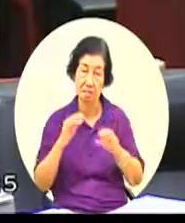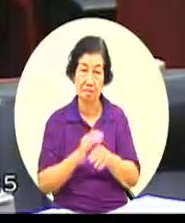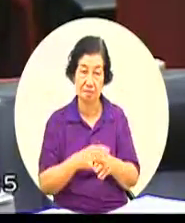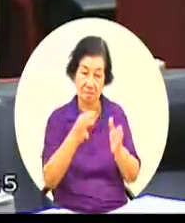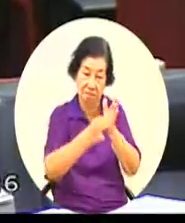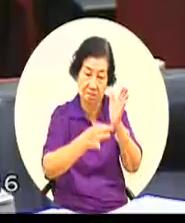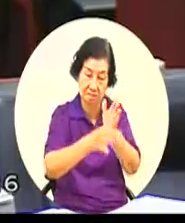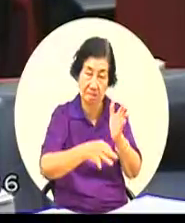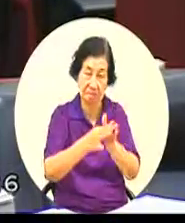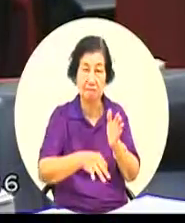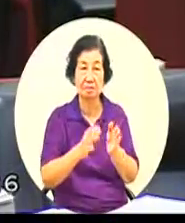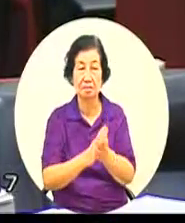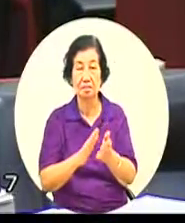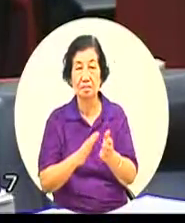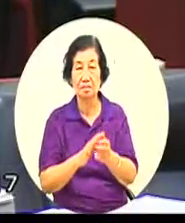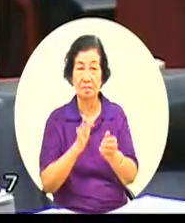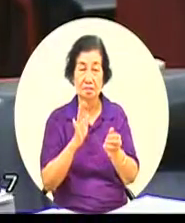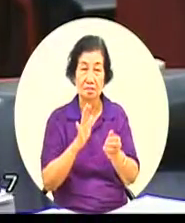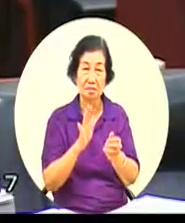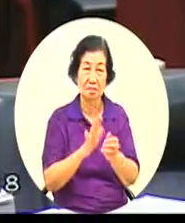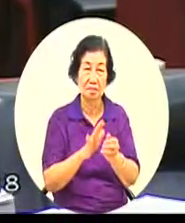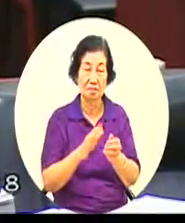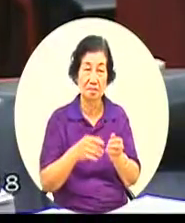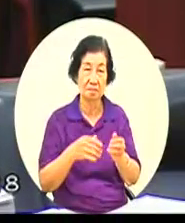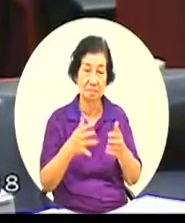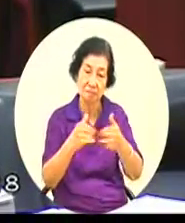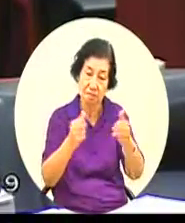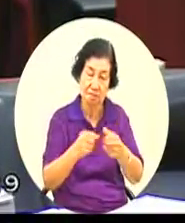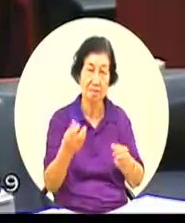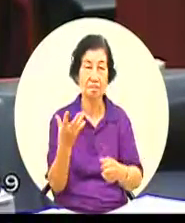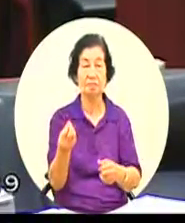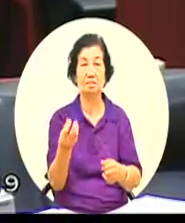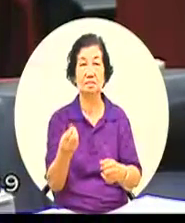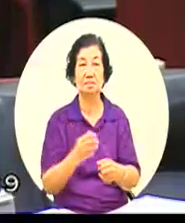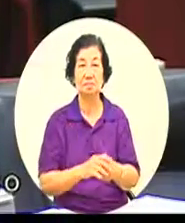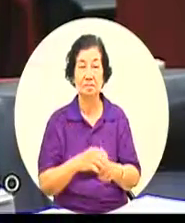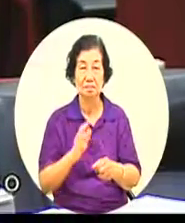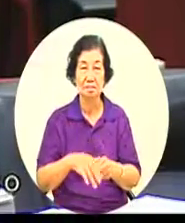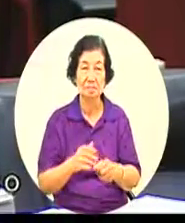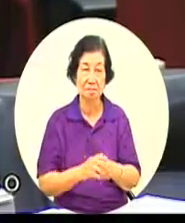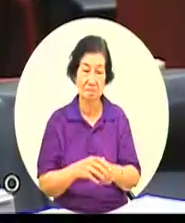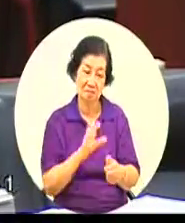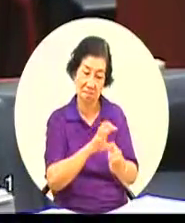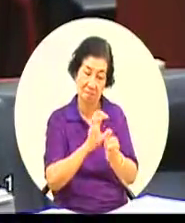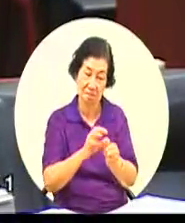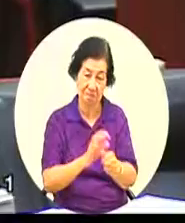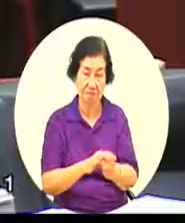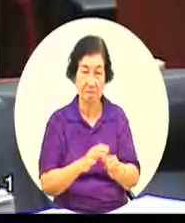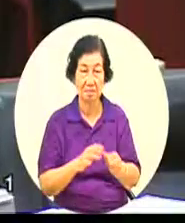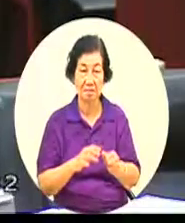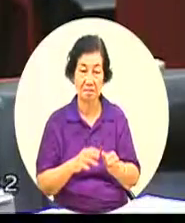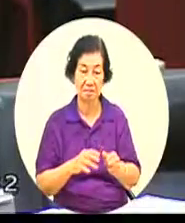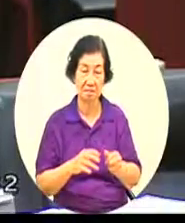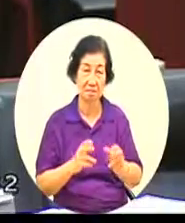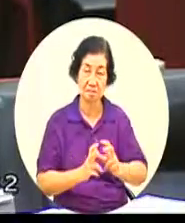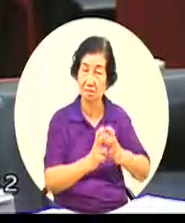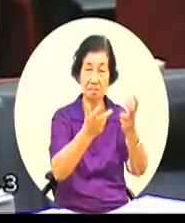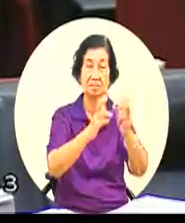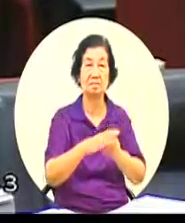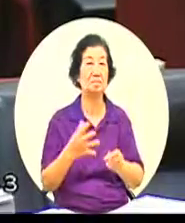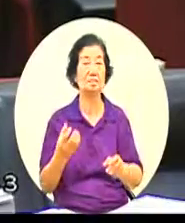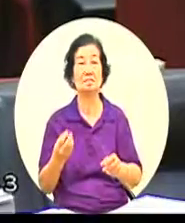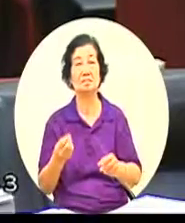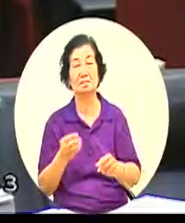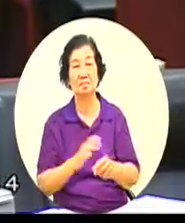可能啊，也无啦，找无人。吼，讲少连敢要烧命也无多，连要做民意代表，无咧咧个潜力